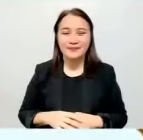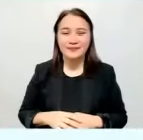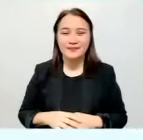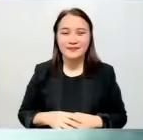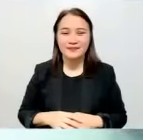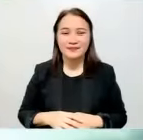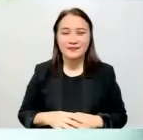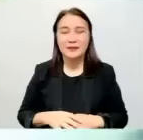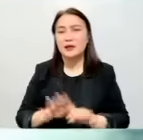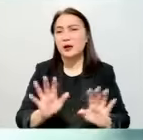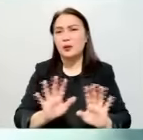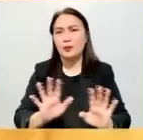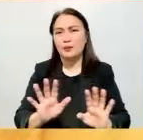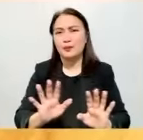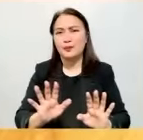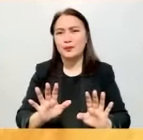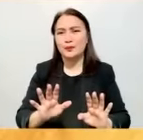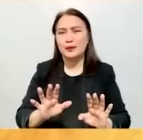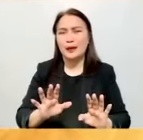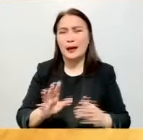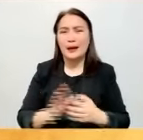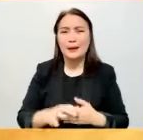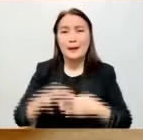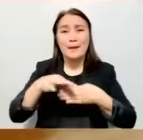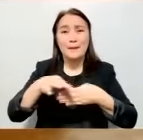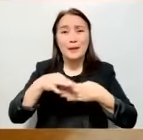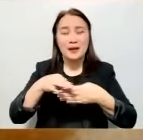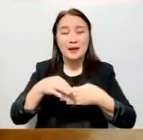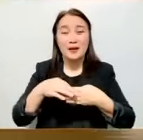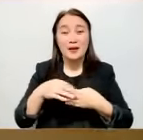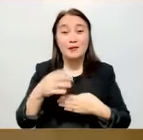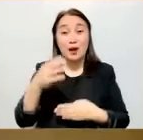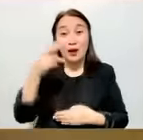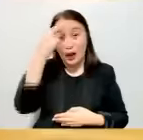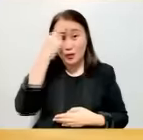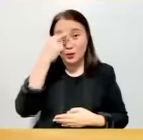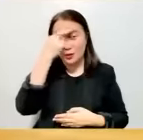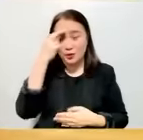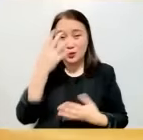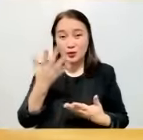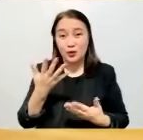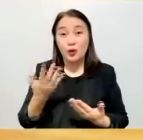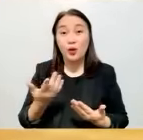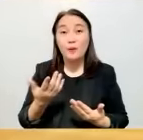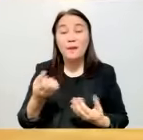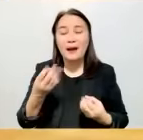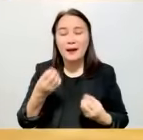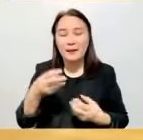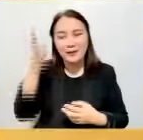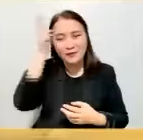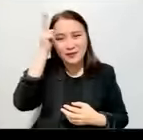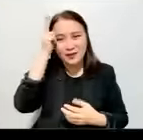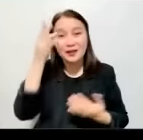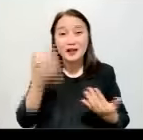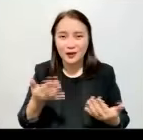Iwas muna sa karne ang maraming Katoliko ngayong Kwaresma. Kaya bukod sa gulay, marami ang bumibili ng